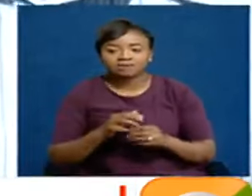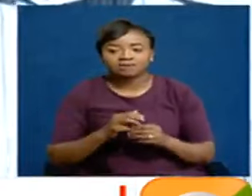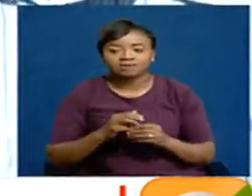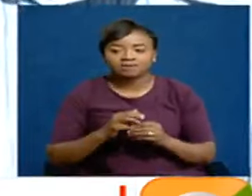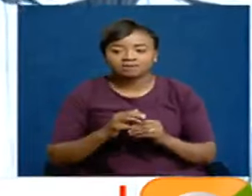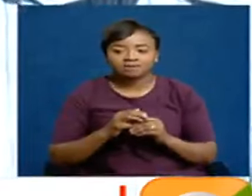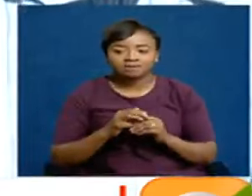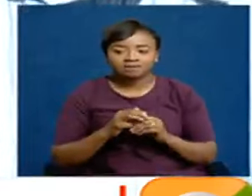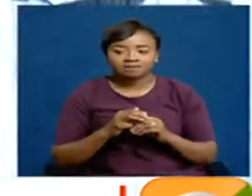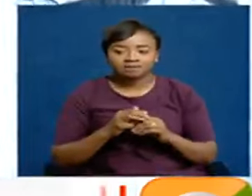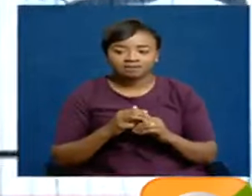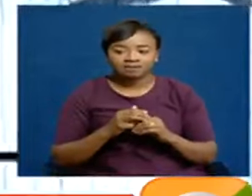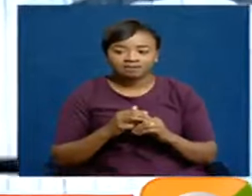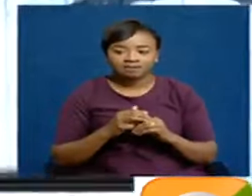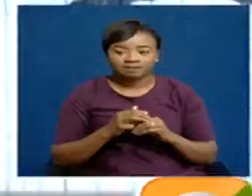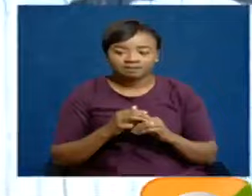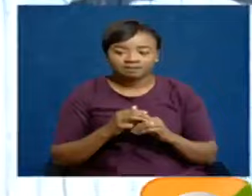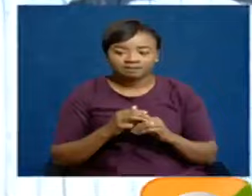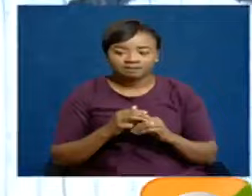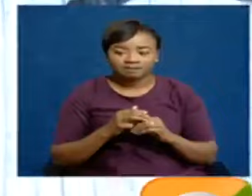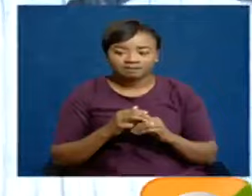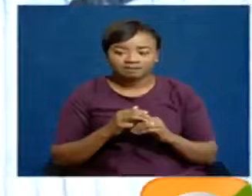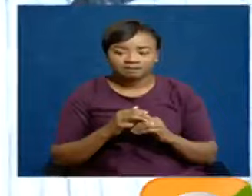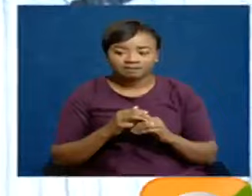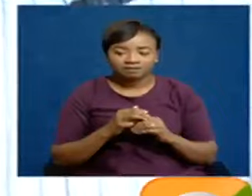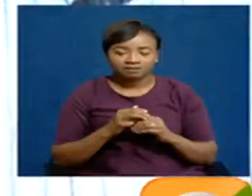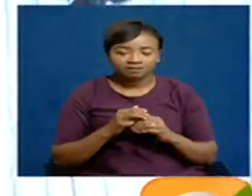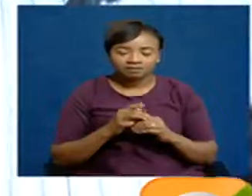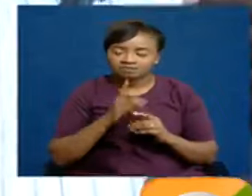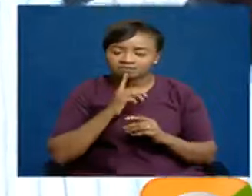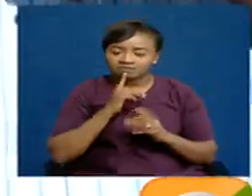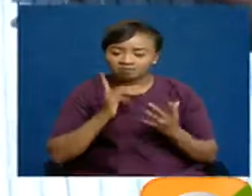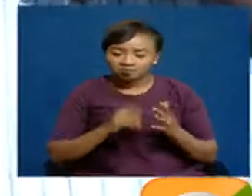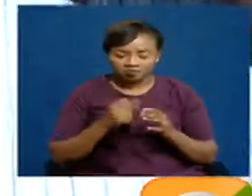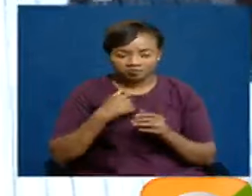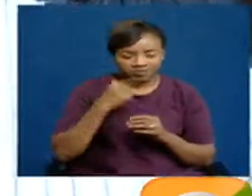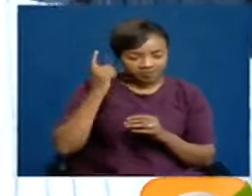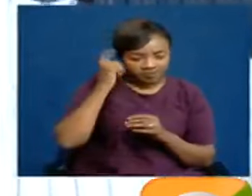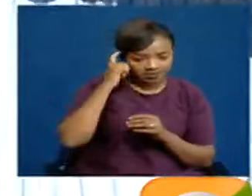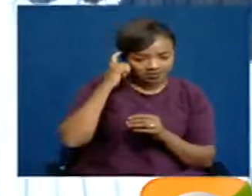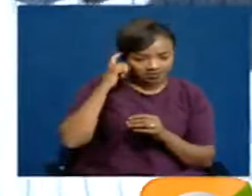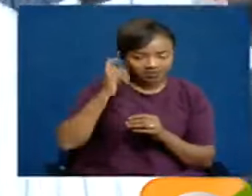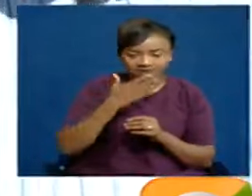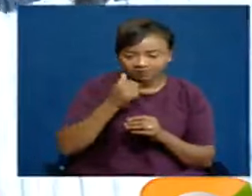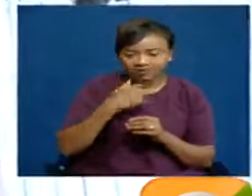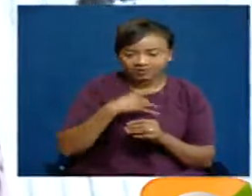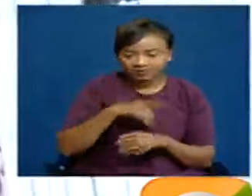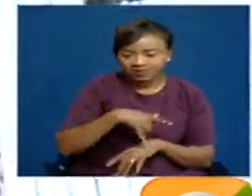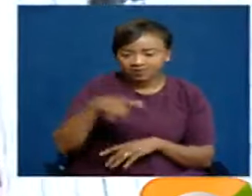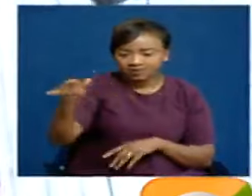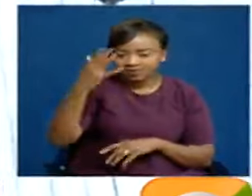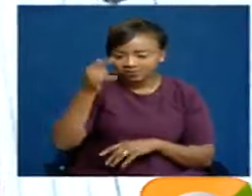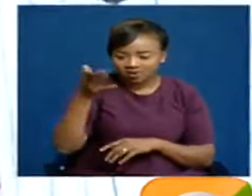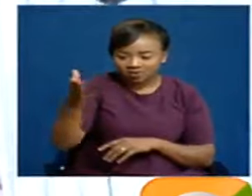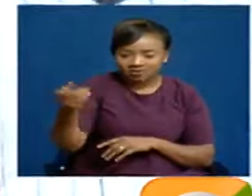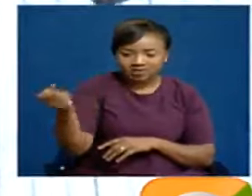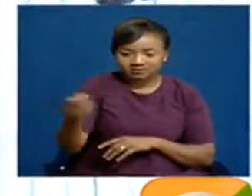mwenye anataka mpanyi kazi. Hasa alisema tu lazima, anaona kama kwenda nje ni mzuri, kwa maana hiyo mshahara pia alikuwa anaenda kupewa